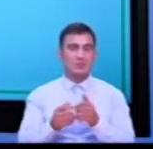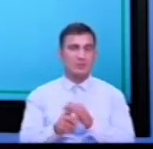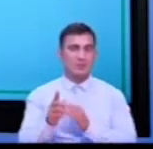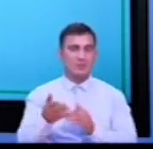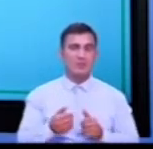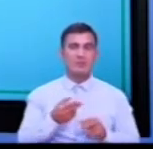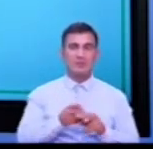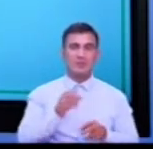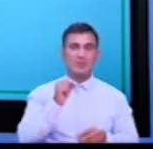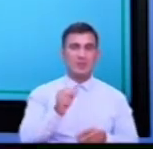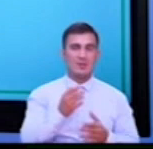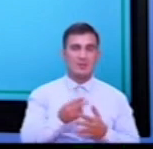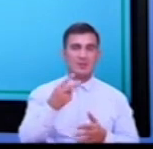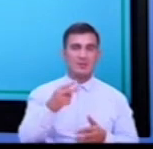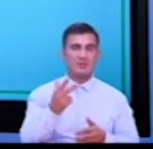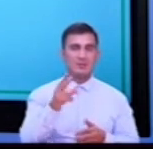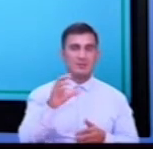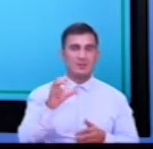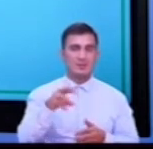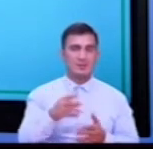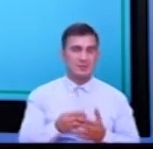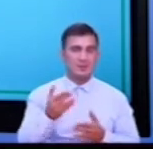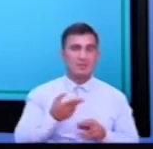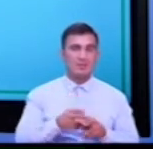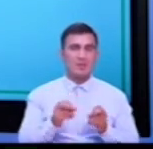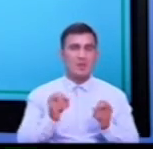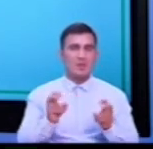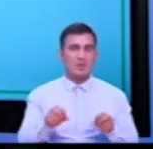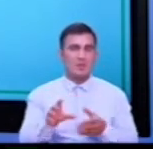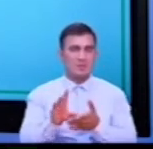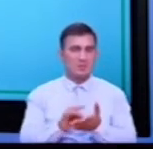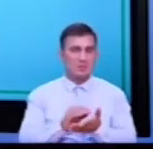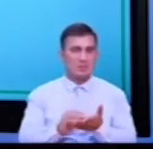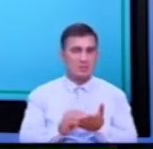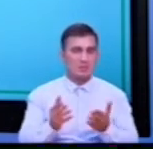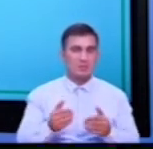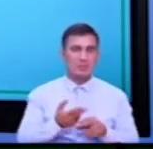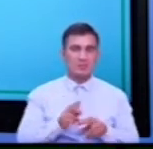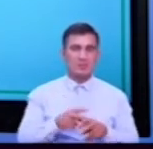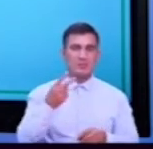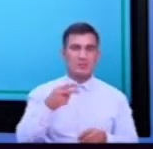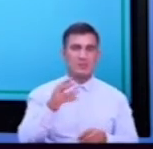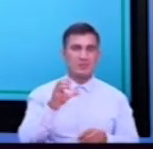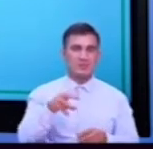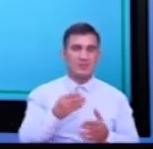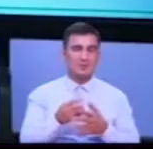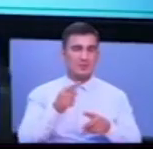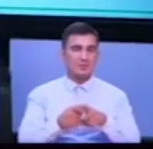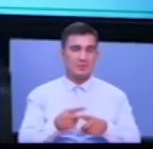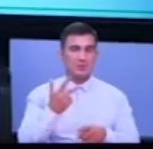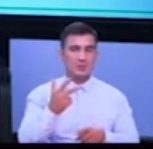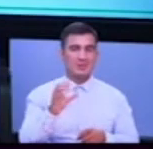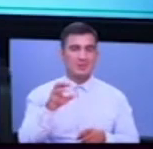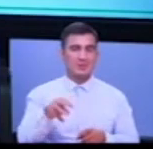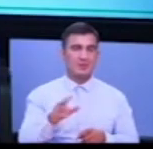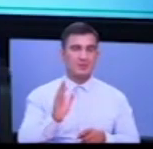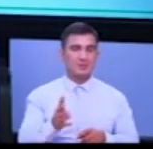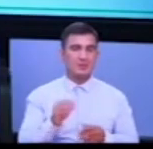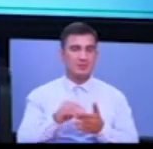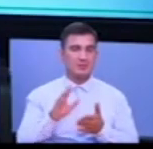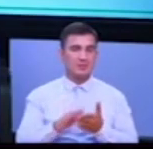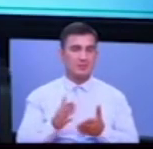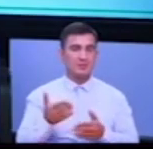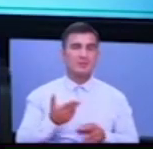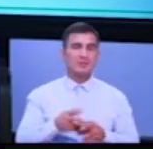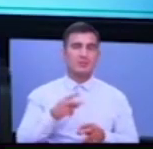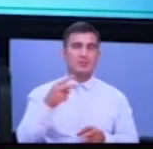boshlaymiz. AC 23 santimetrni qanday yozib olamiz? Barakalla, 20 santimetr qo'shib 3 santimetr deb yozamiz.